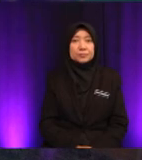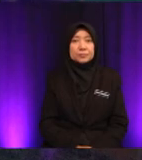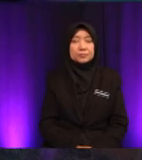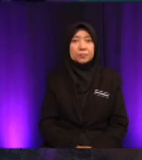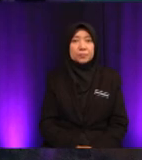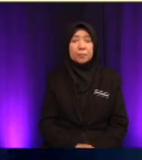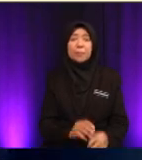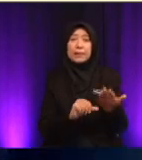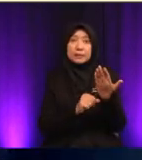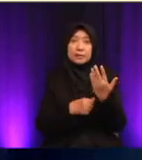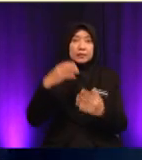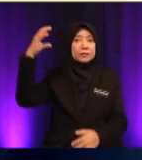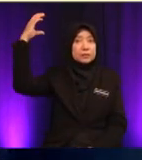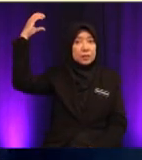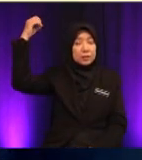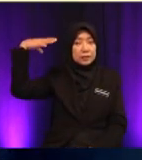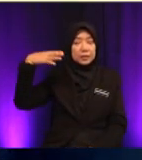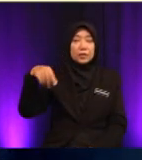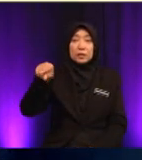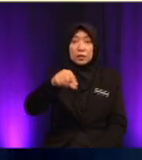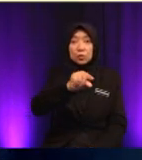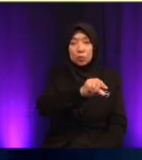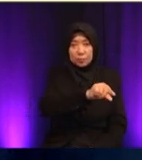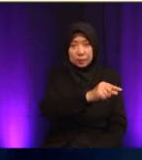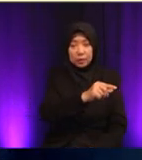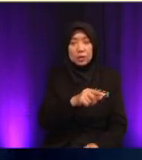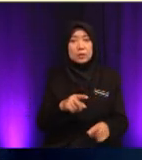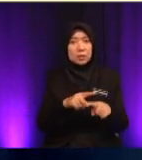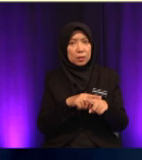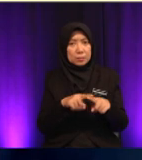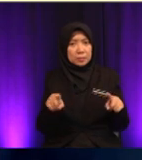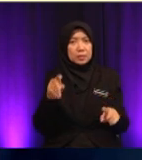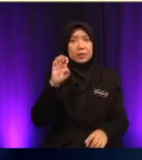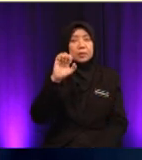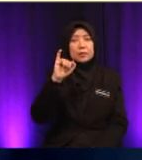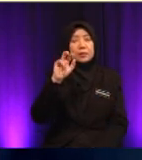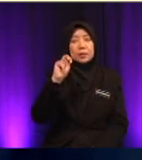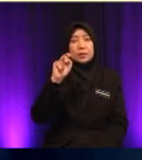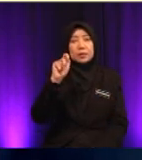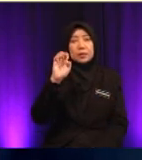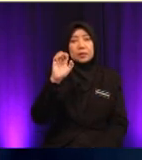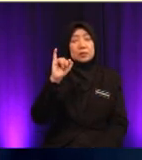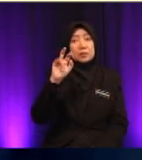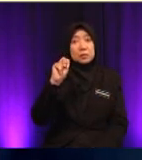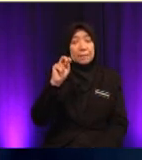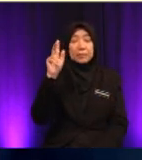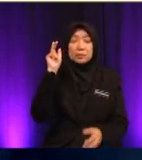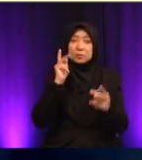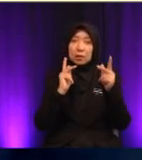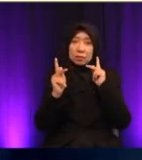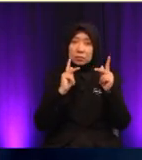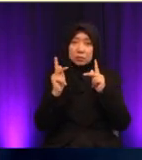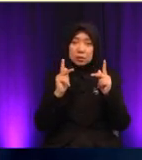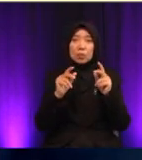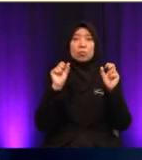asalnya Cahaya merupakan gelombang jadi Einstein mengaktifkan daripada teori konten tadi cahaya juga boleh bersifat